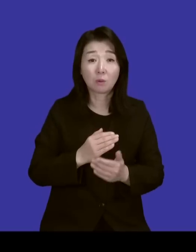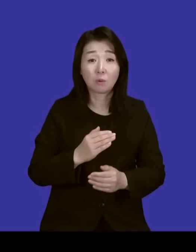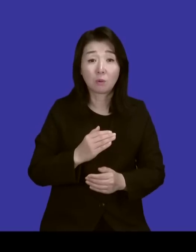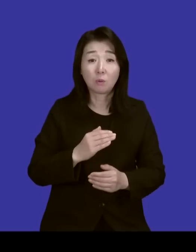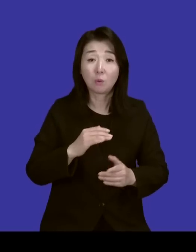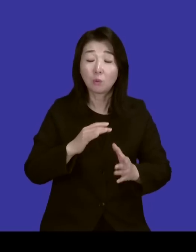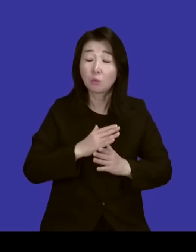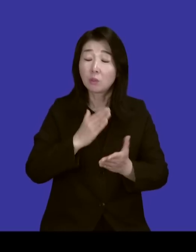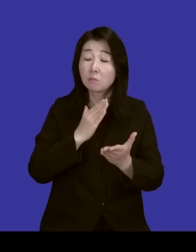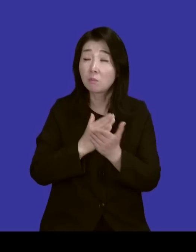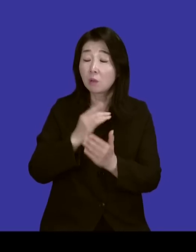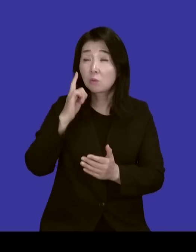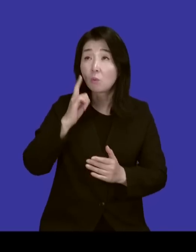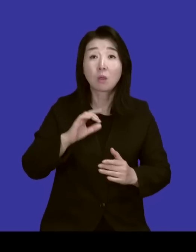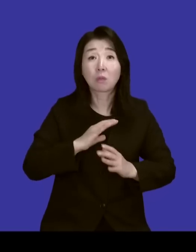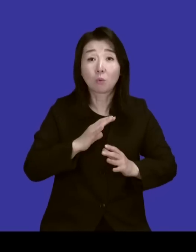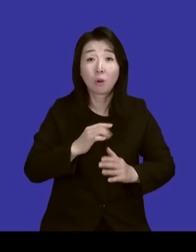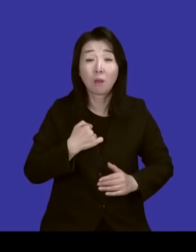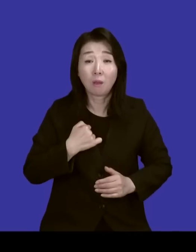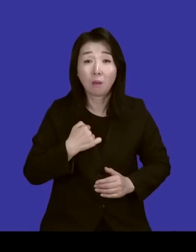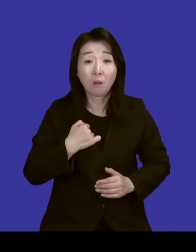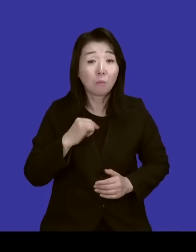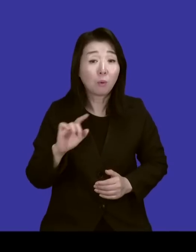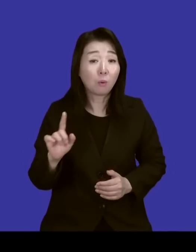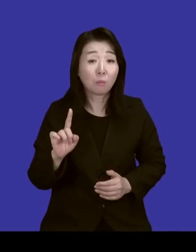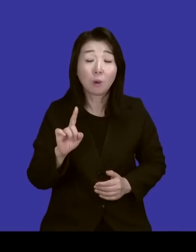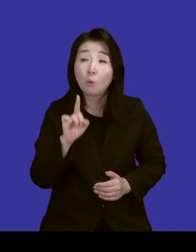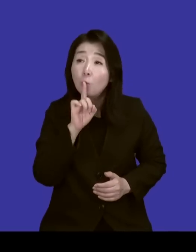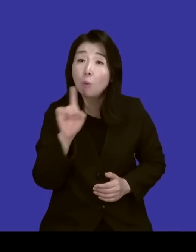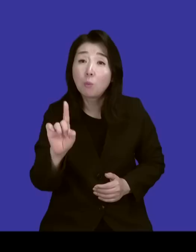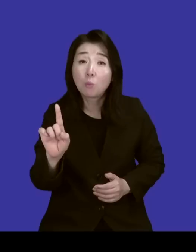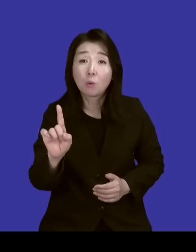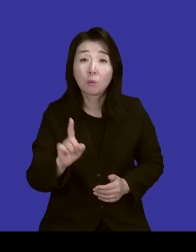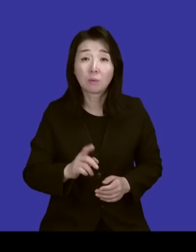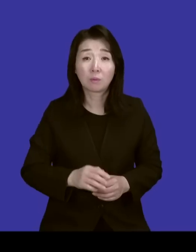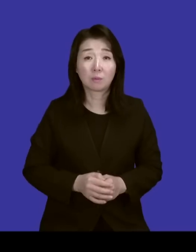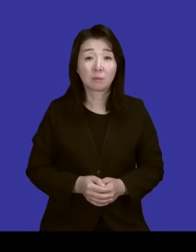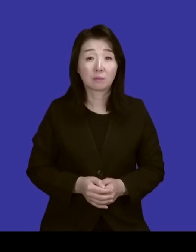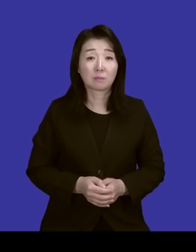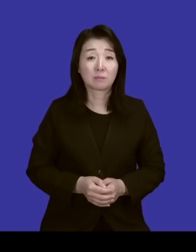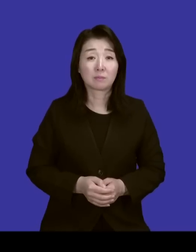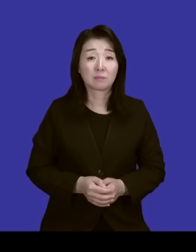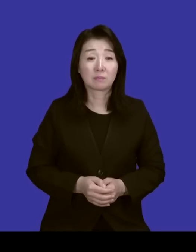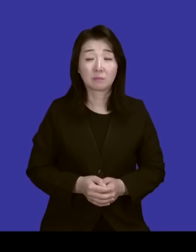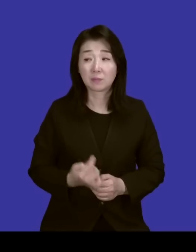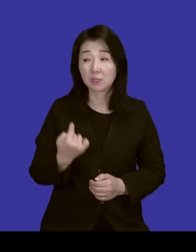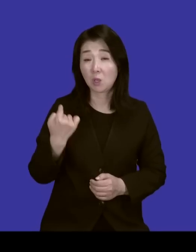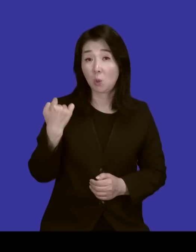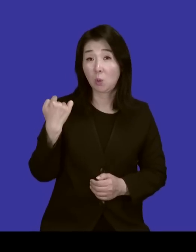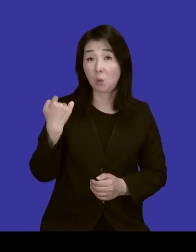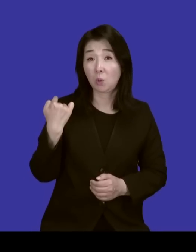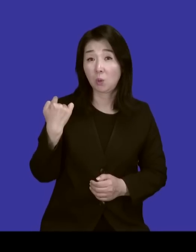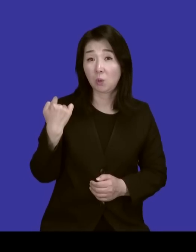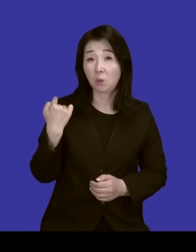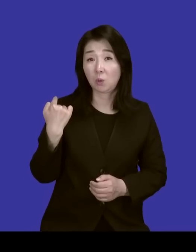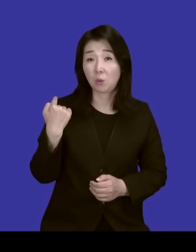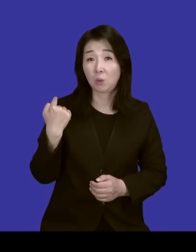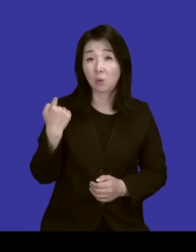놀라지 말라 그러니까 놀라라는 놀래라는 것 놀래라는 같아요. 왜요? 얘기죠. 무슨 일이에요? 그러니까 어저께 예.